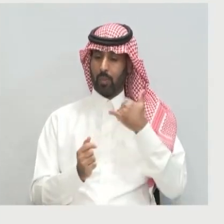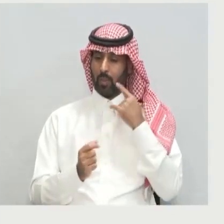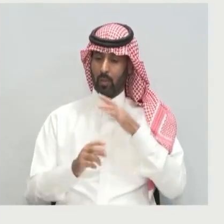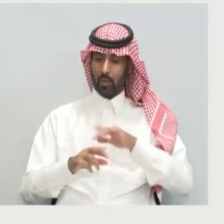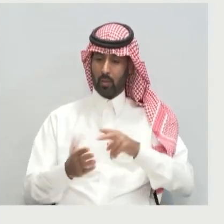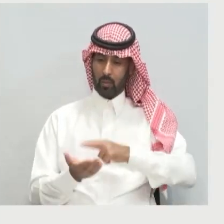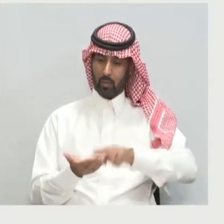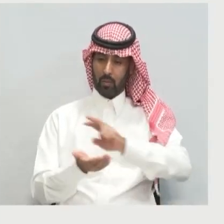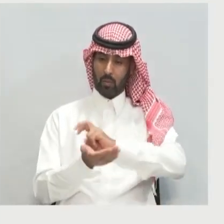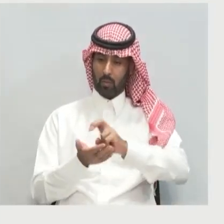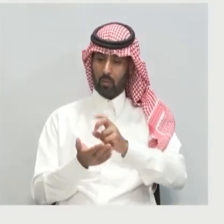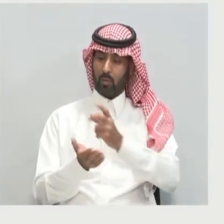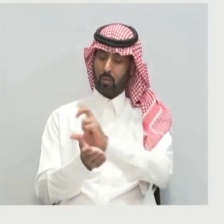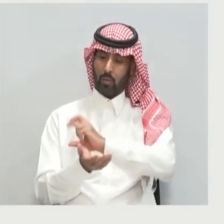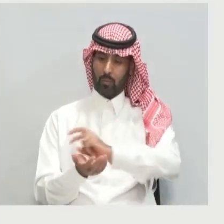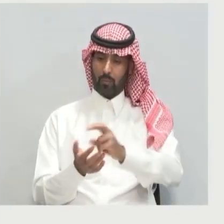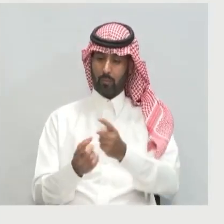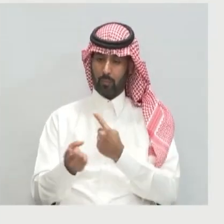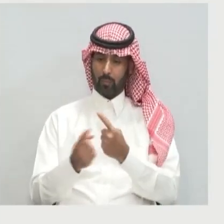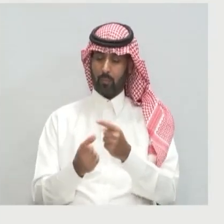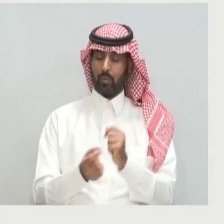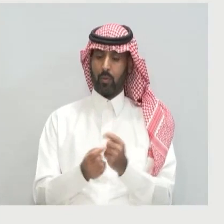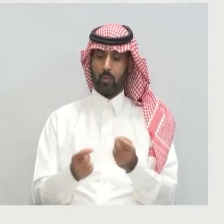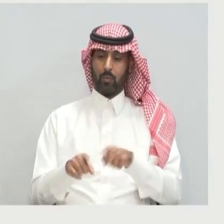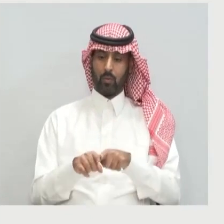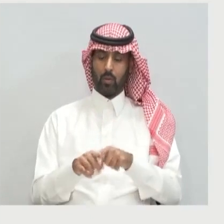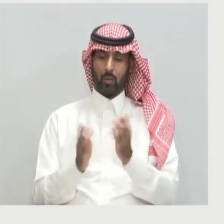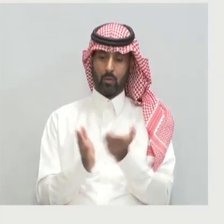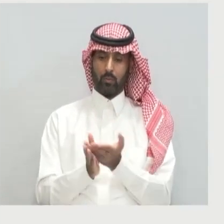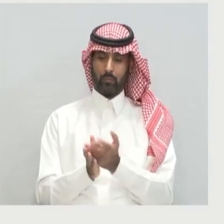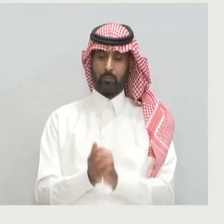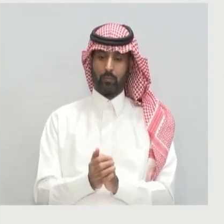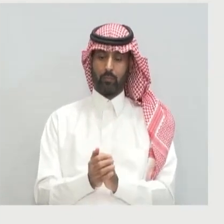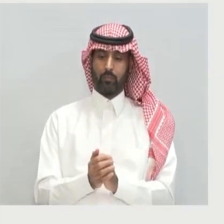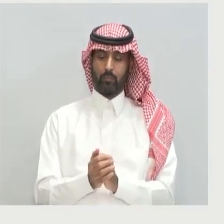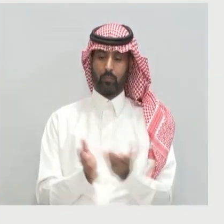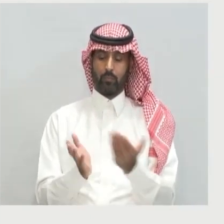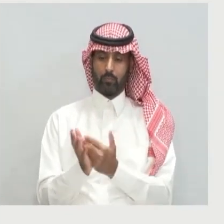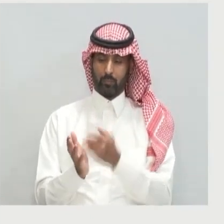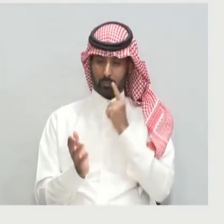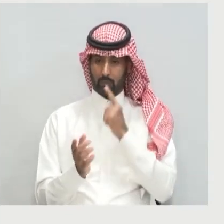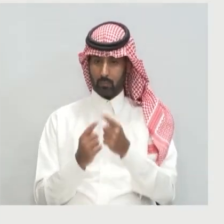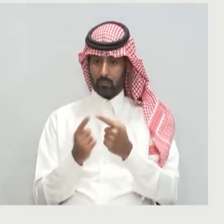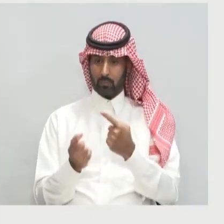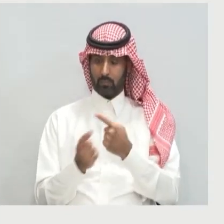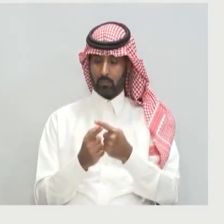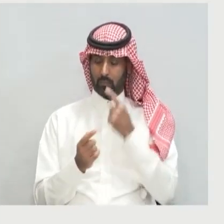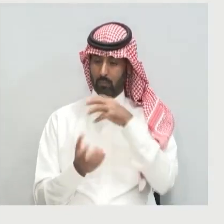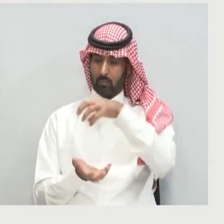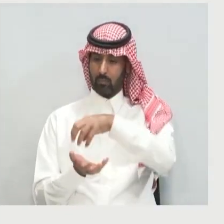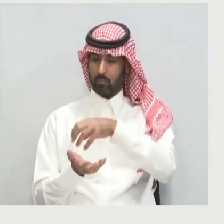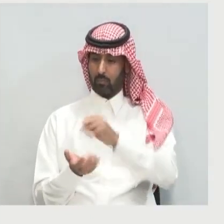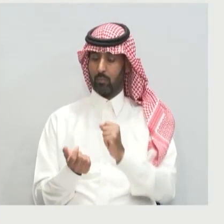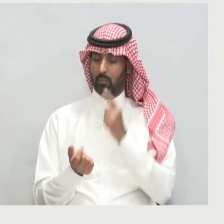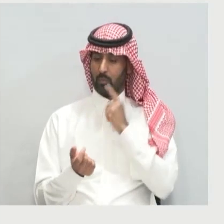وتبادل الملفات وما الى ذلك عزيزي الطالب تواصل مع مجموعتك